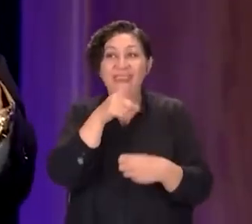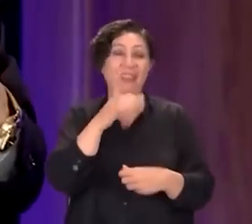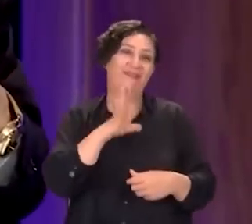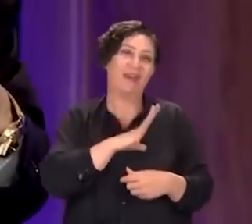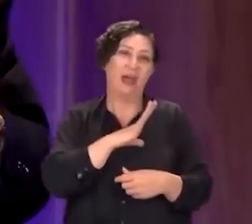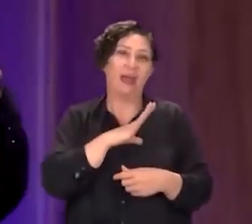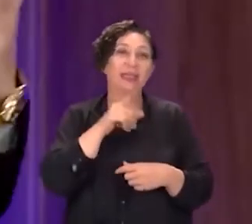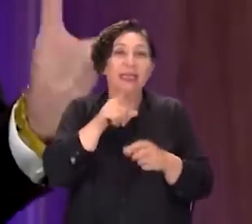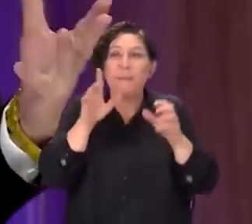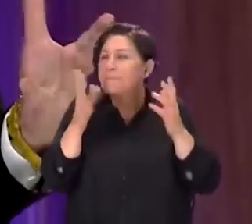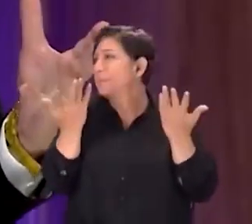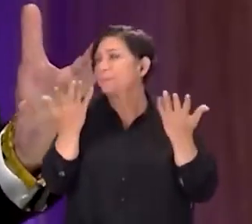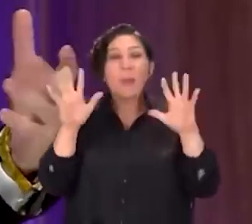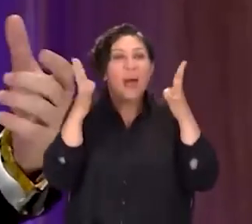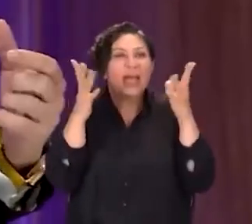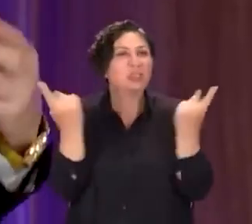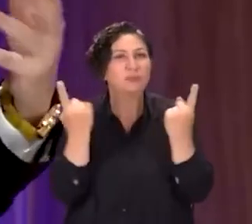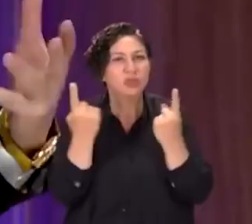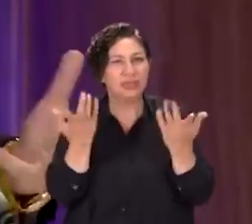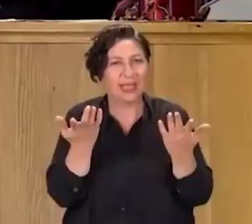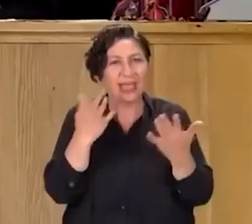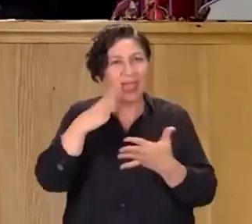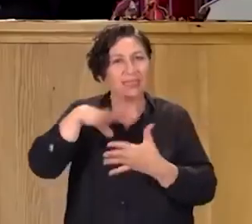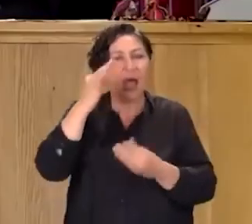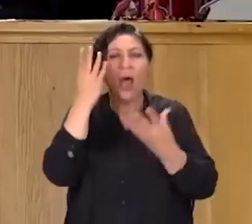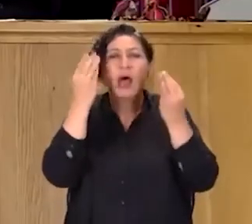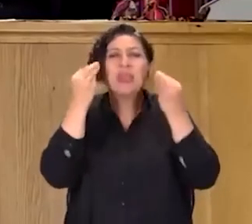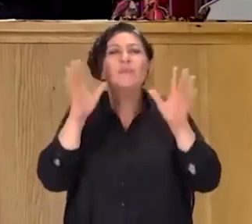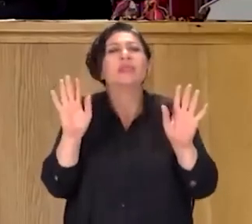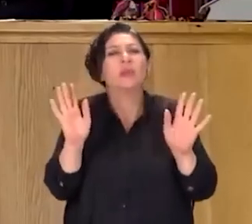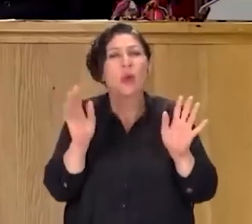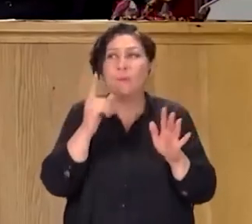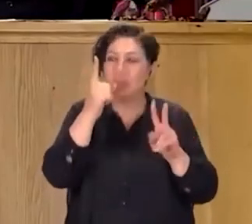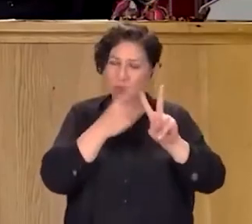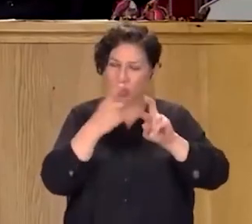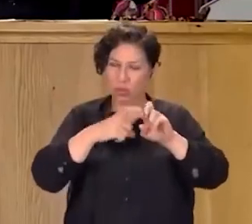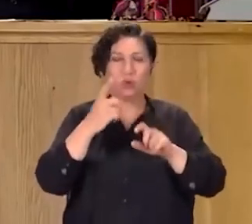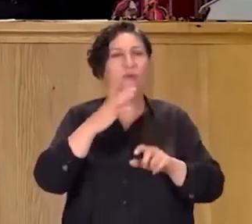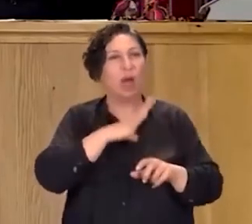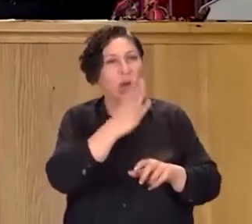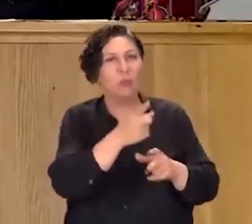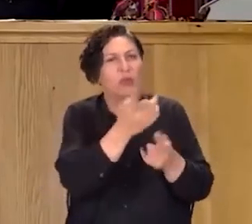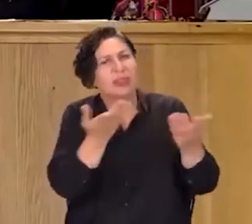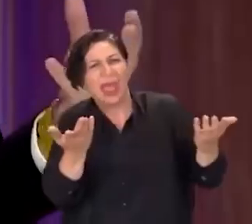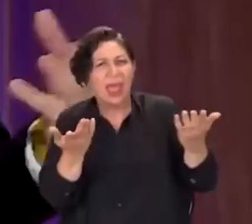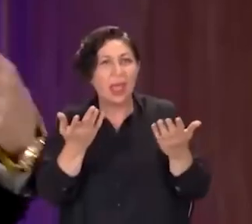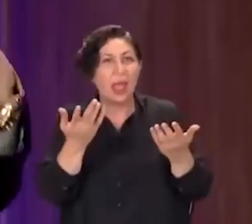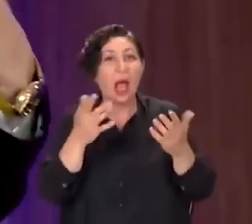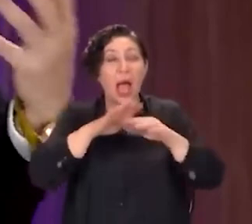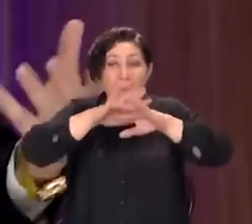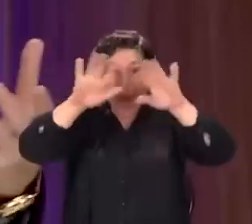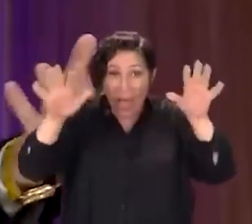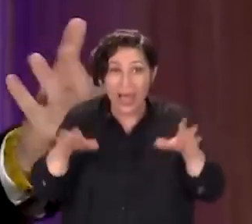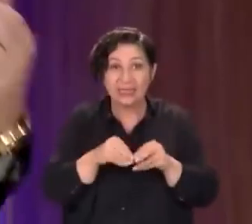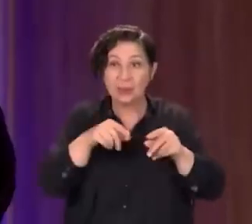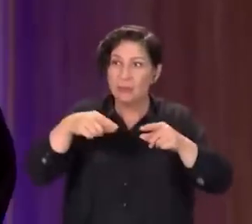sihir manyakça bir şey. Yani insanlar anlamlandıramadılar. Ya bir Nur Yerlitaş var, bu nedir abi falan filan.